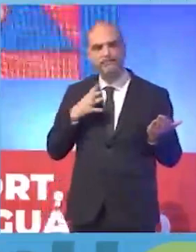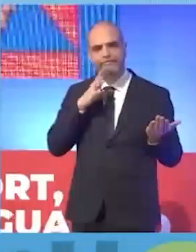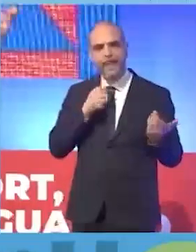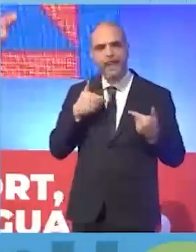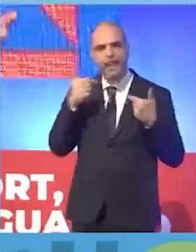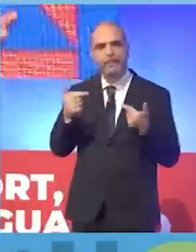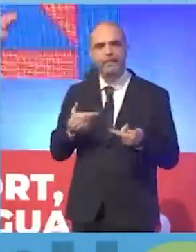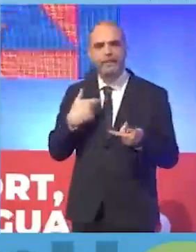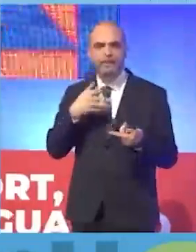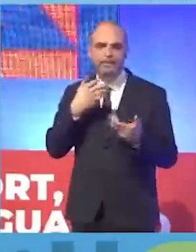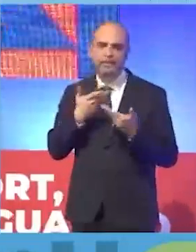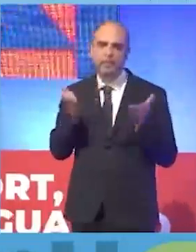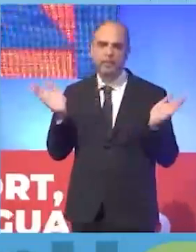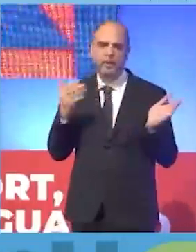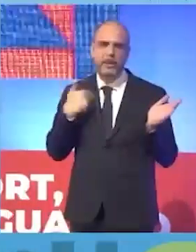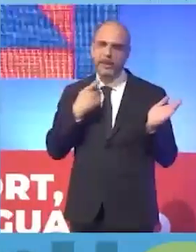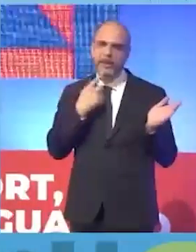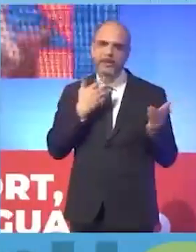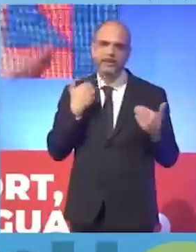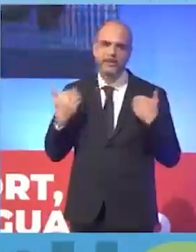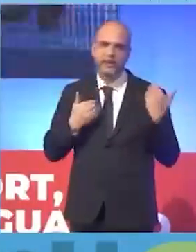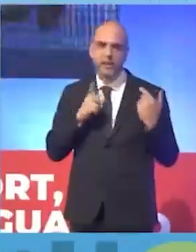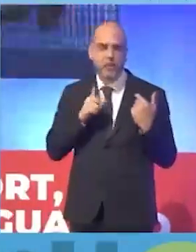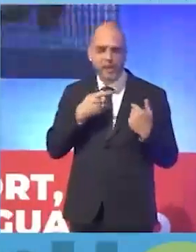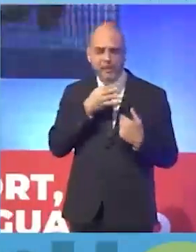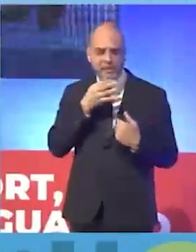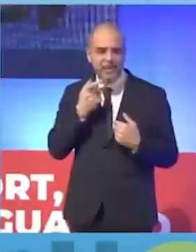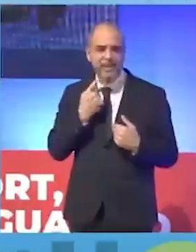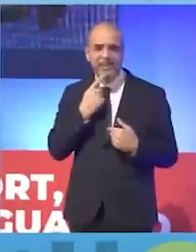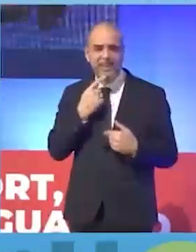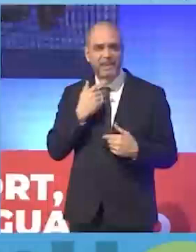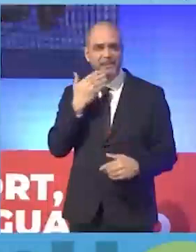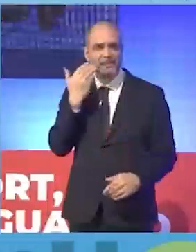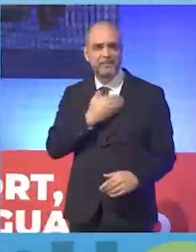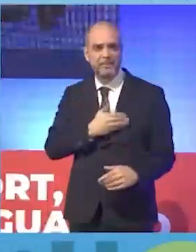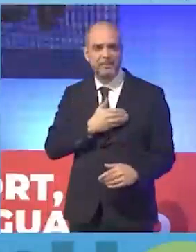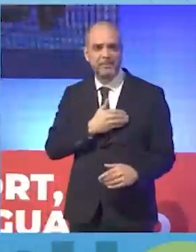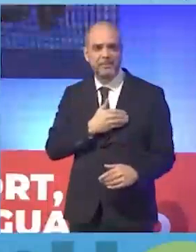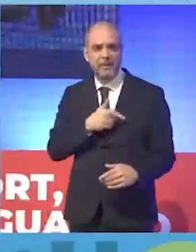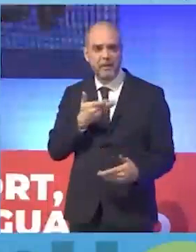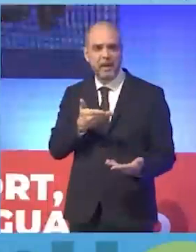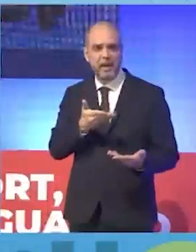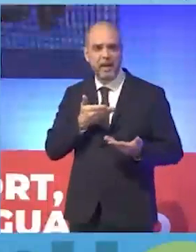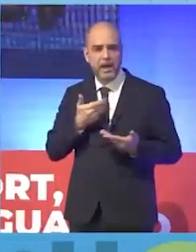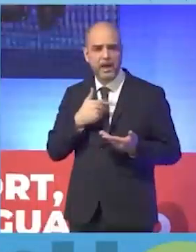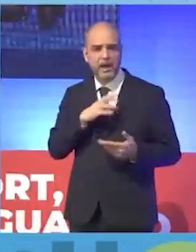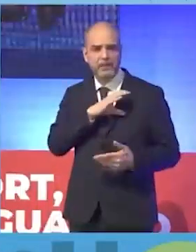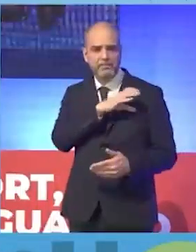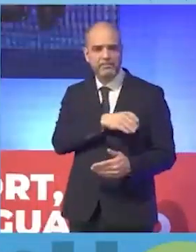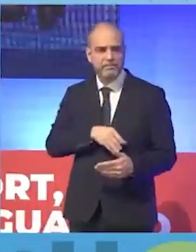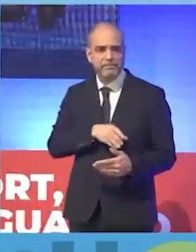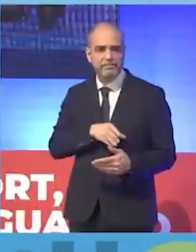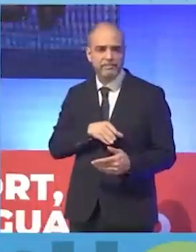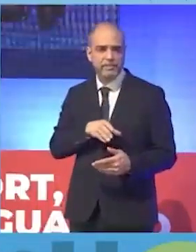che può essere la disabilità, che non è solo chi perde un arto e grazie appunto a chi gli permette di